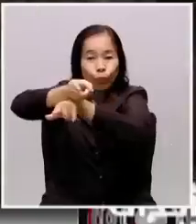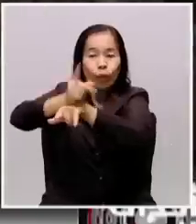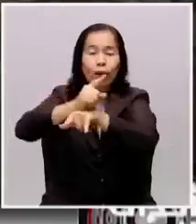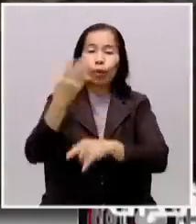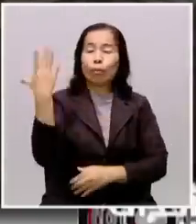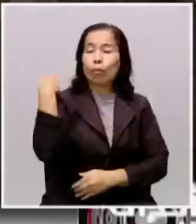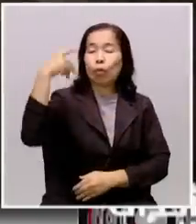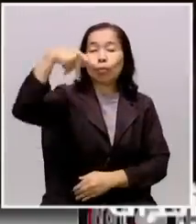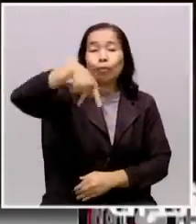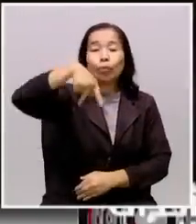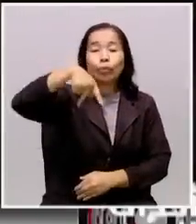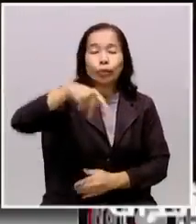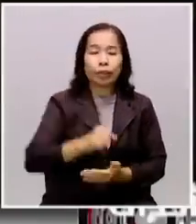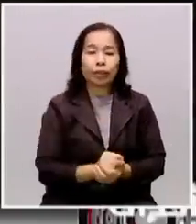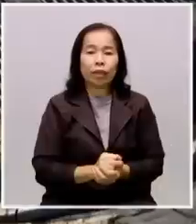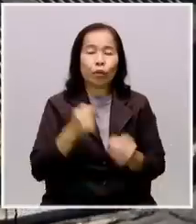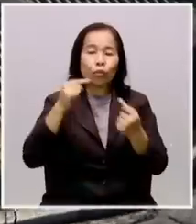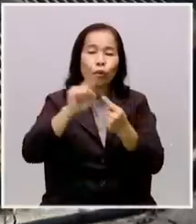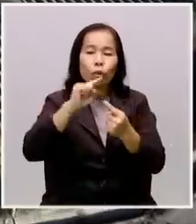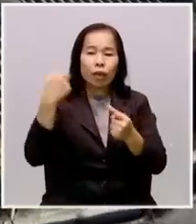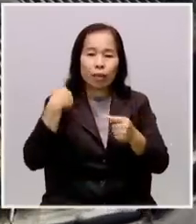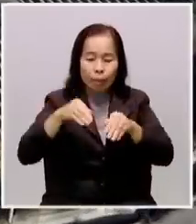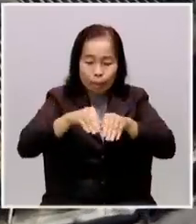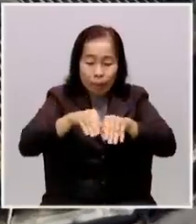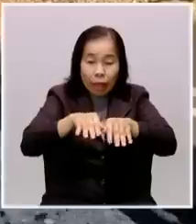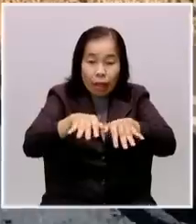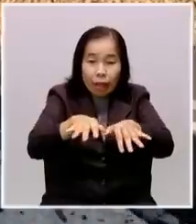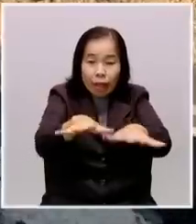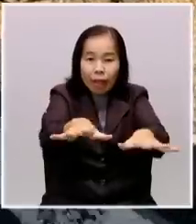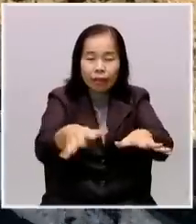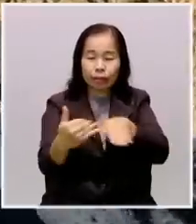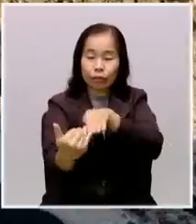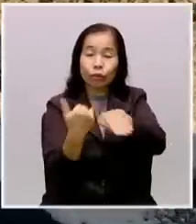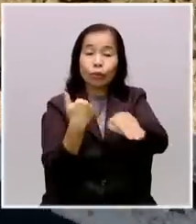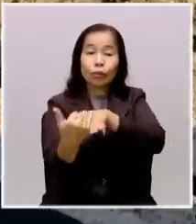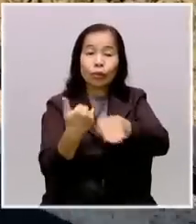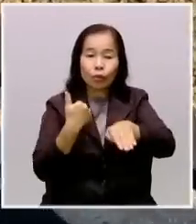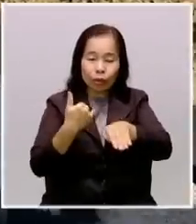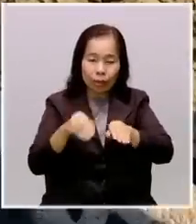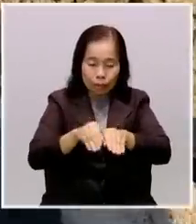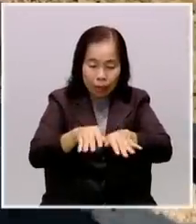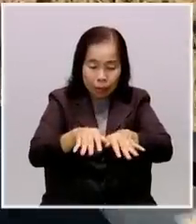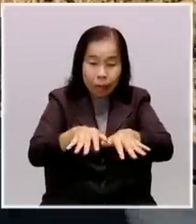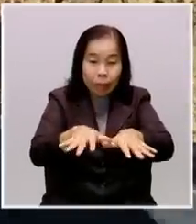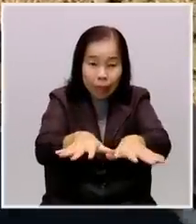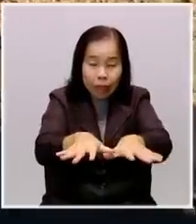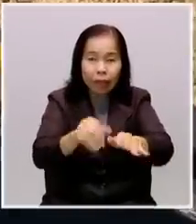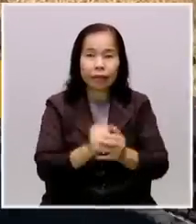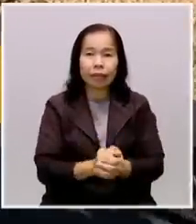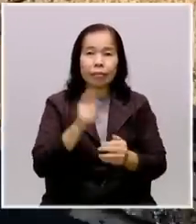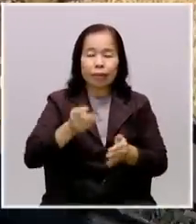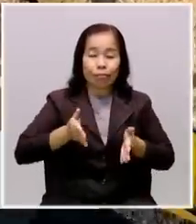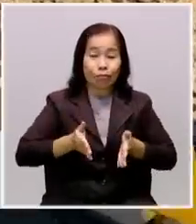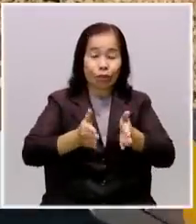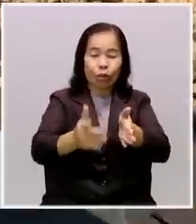วันพุธที่ผ่านมาก็แสดงให้เห็นถึงรอยแตกขนาดใหญ่ค่ะของถนนสายหลักคุณผู้ชมดูภาพสิคะเป็นถนนสาย